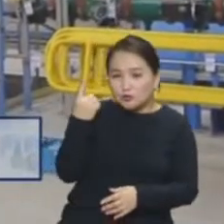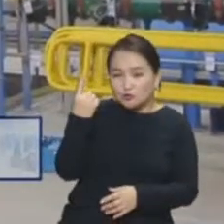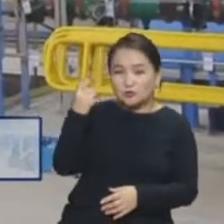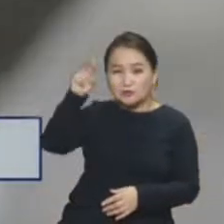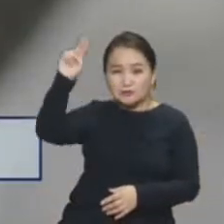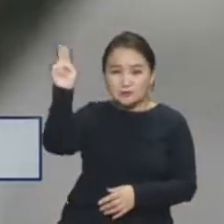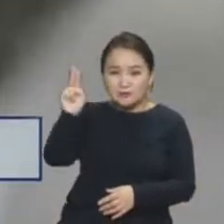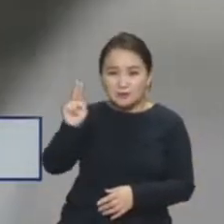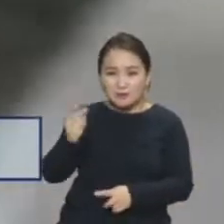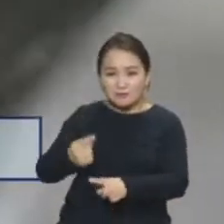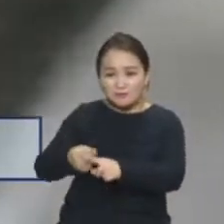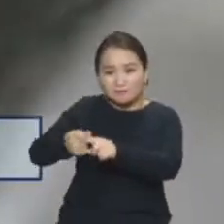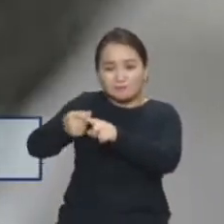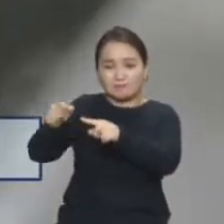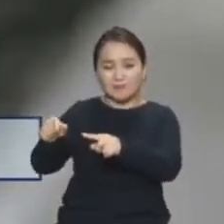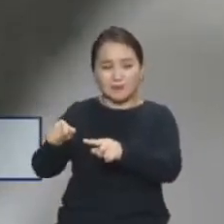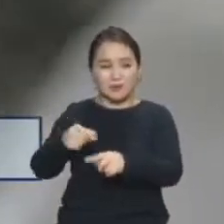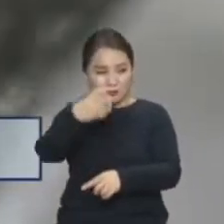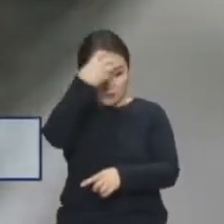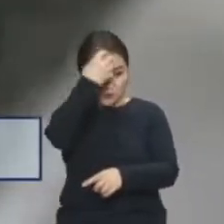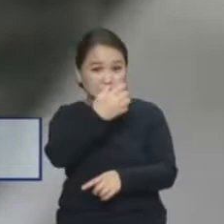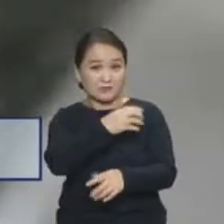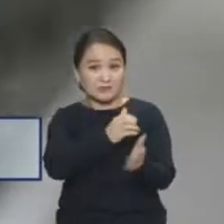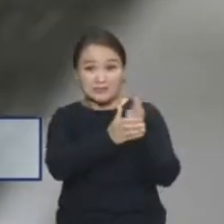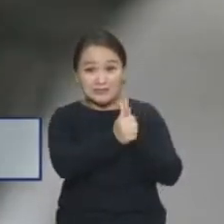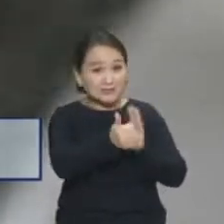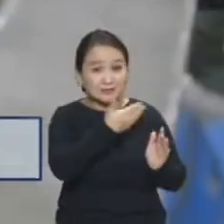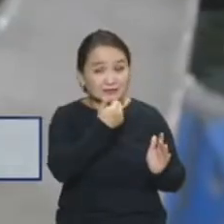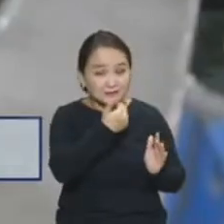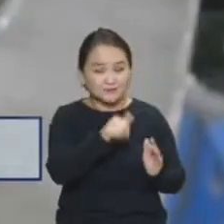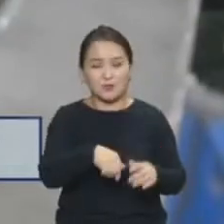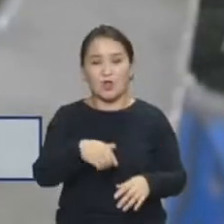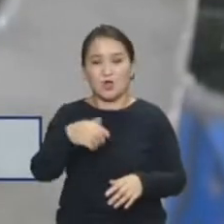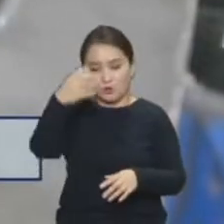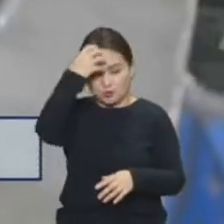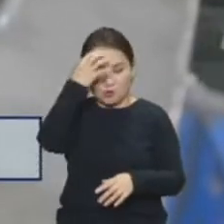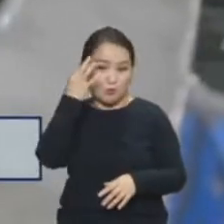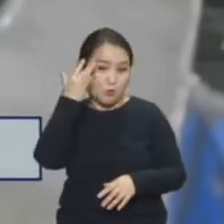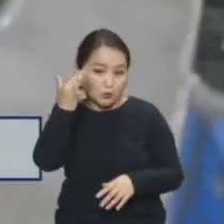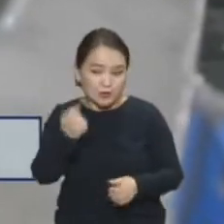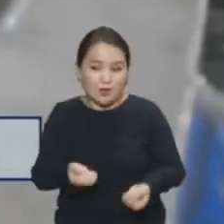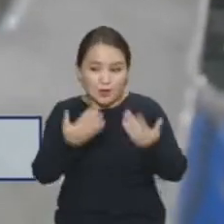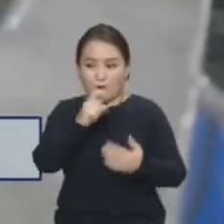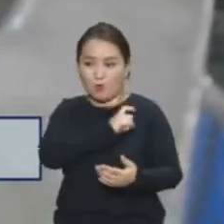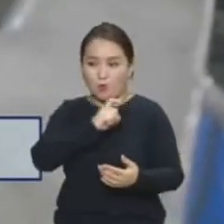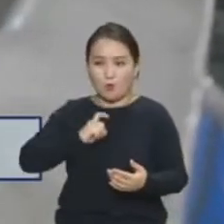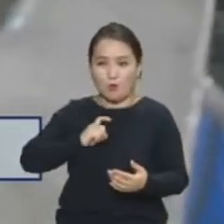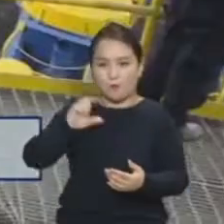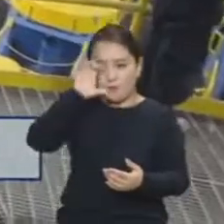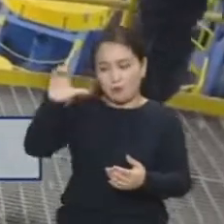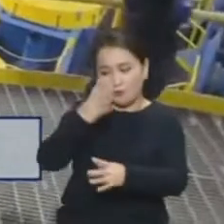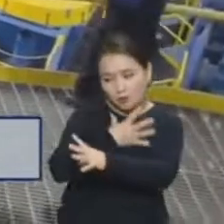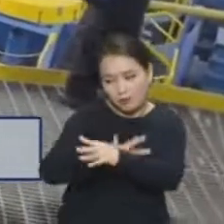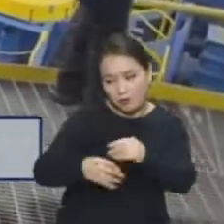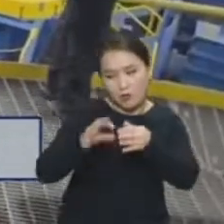өнөөдрийн байдлыг хүмүүс хүмүүсээ ойлгомжтой. Тиймээс төр бодлого гаргаж хувийн хвшлийг ойлголцох шинэ хөрөнгө